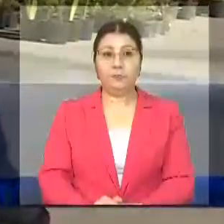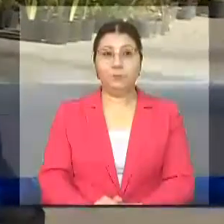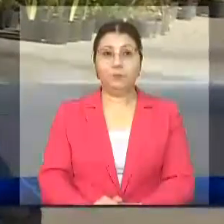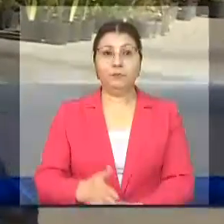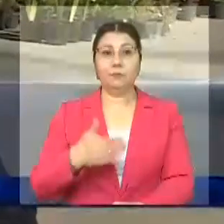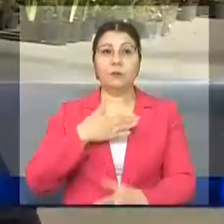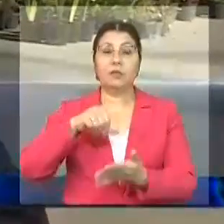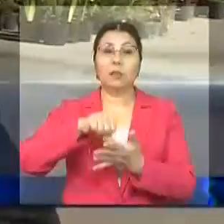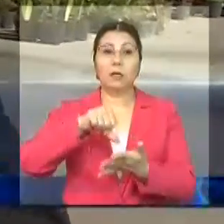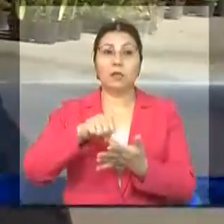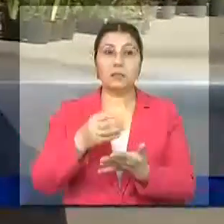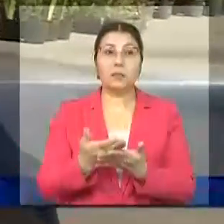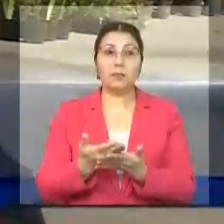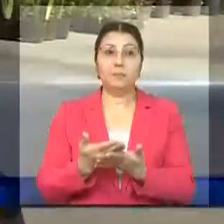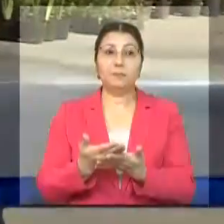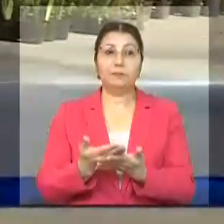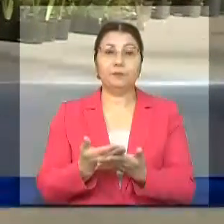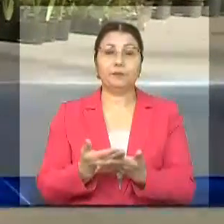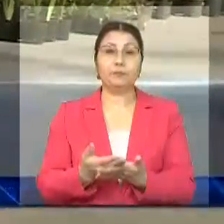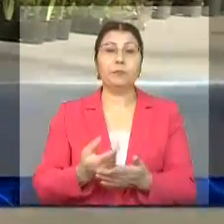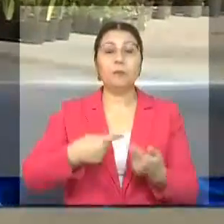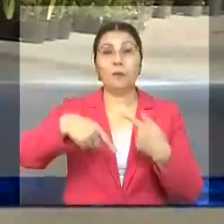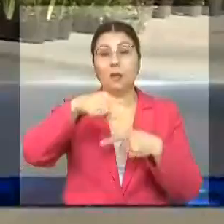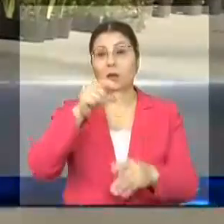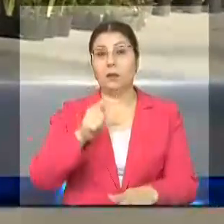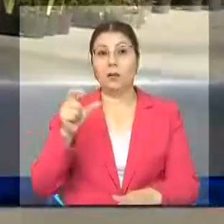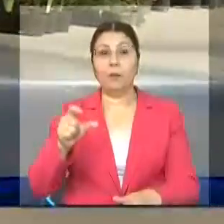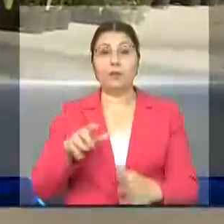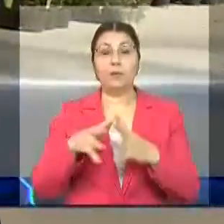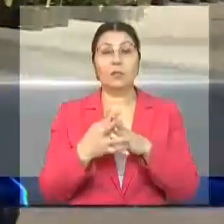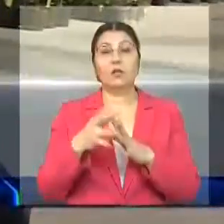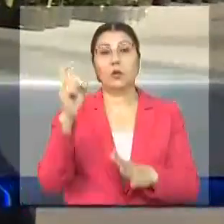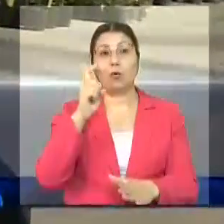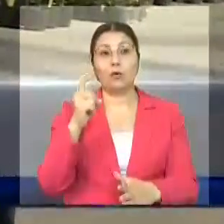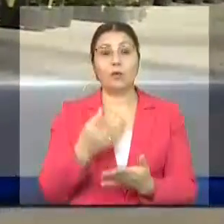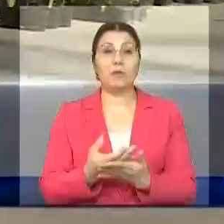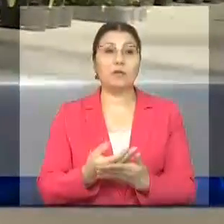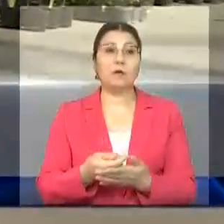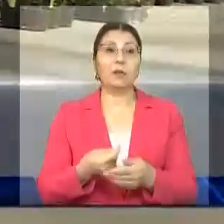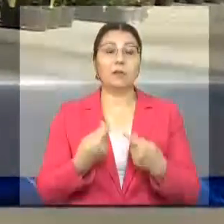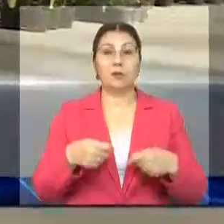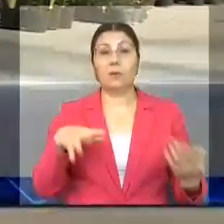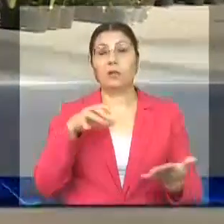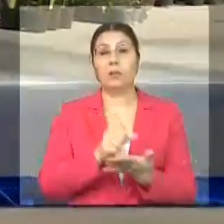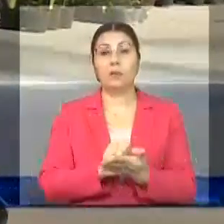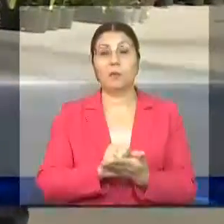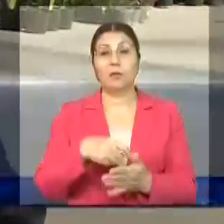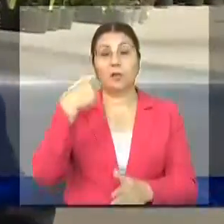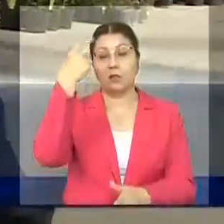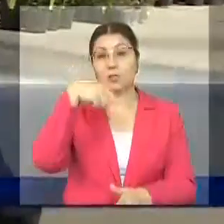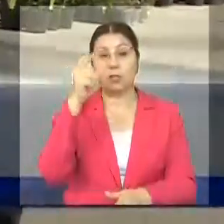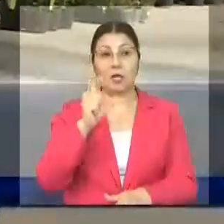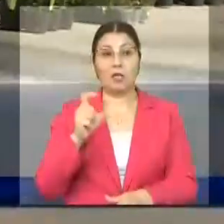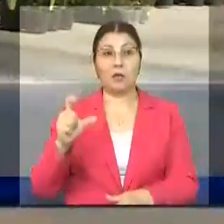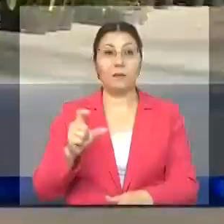Біздің қатысып, қаласының шаруалар қожалықтары көшеттерін өсірумен және сатумен айналысатын жеке және заңды тұлғаларын